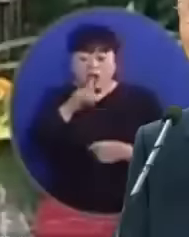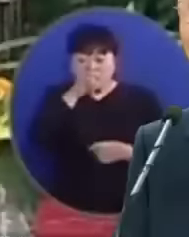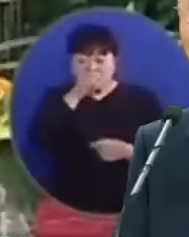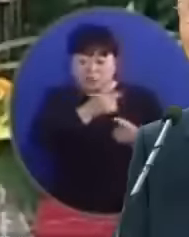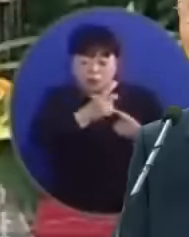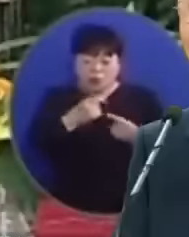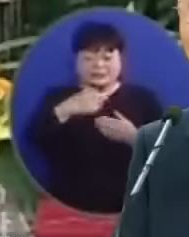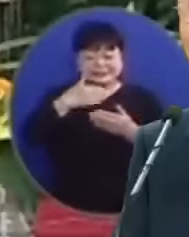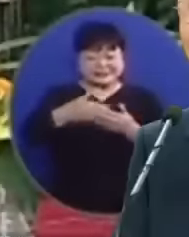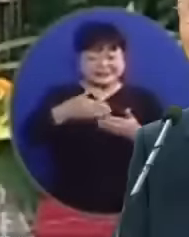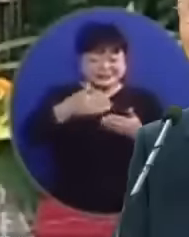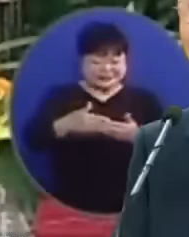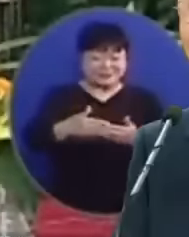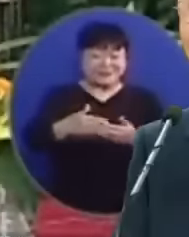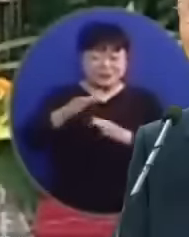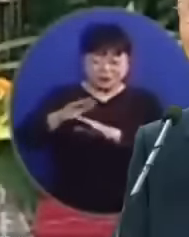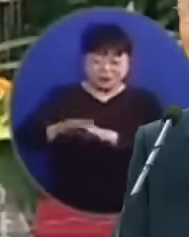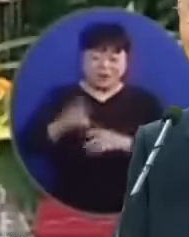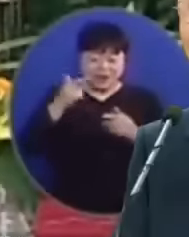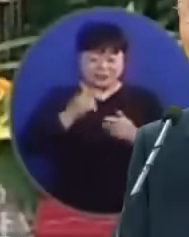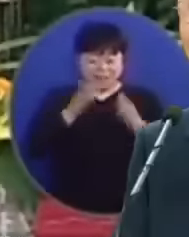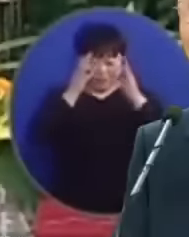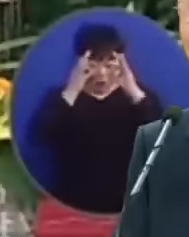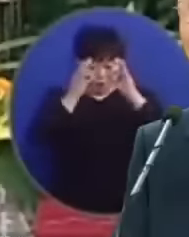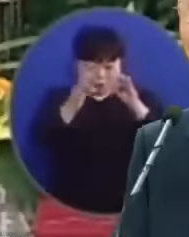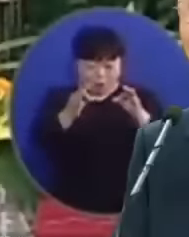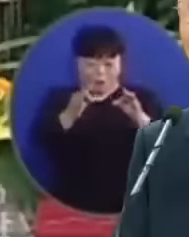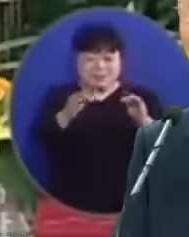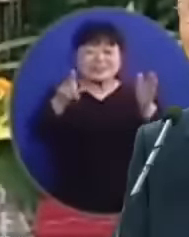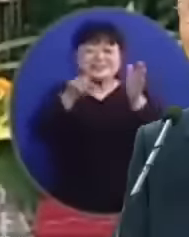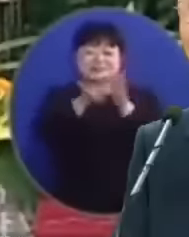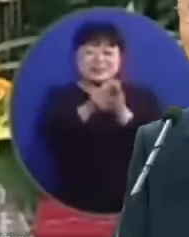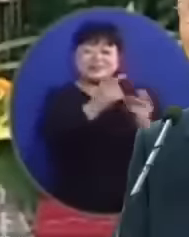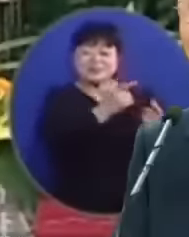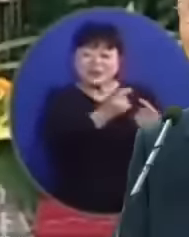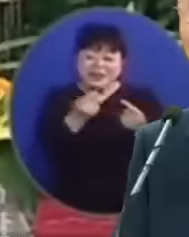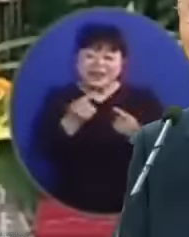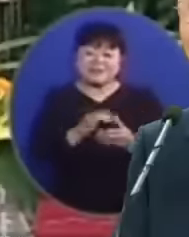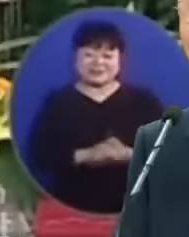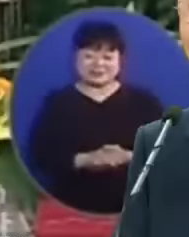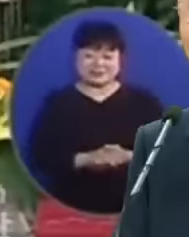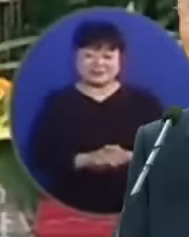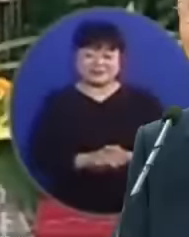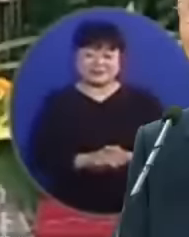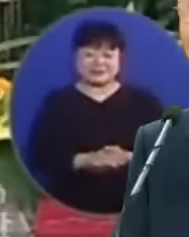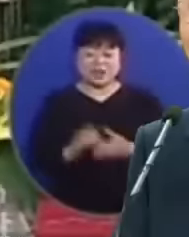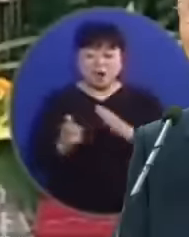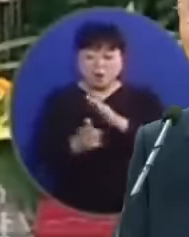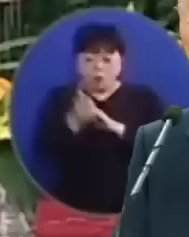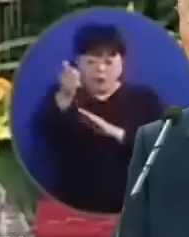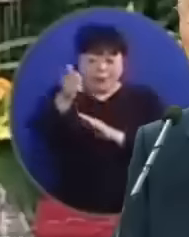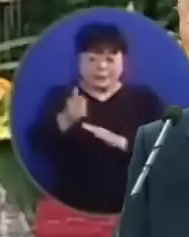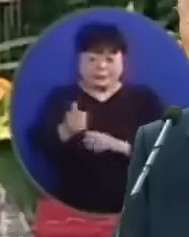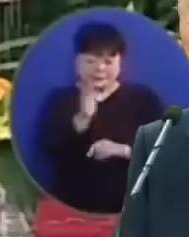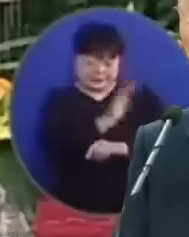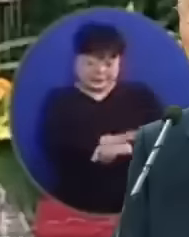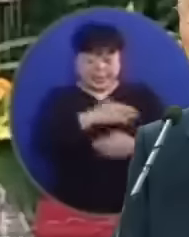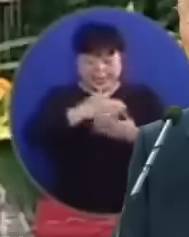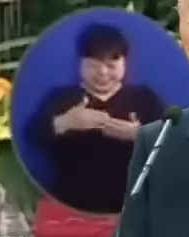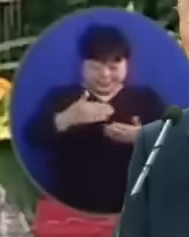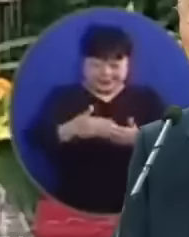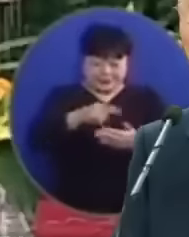것처럼 그림을 그려놓고 항상 바라보는 것이 믿음이라고 말했었습니다. 우리가 소원하는 것을 생생히 그려서